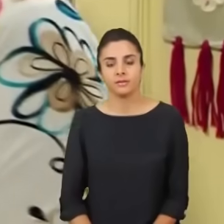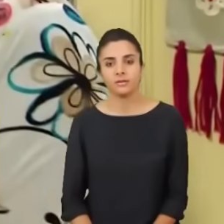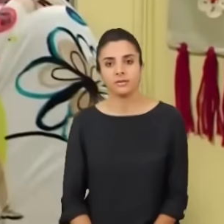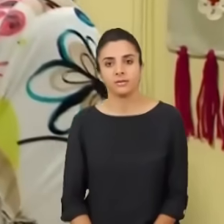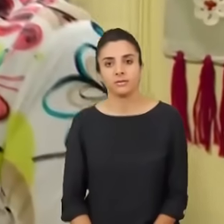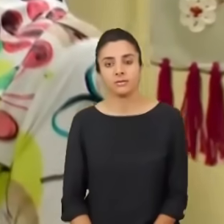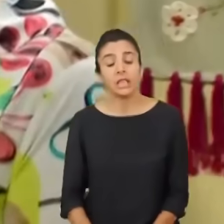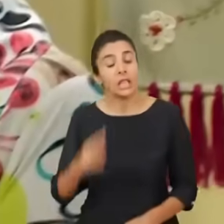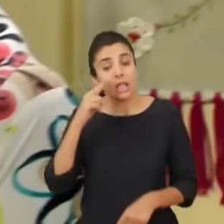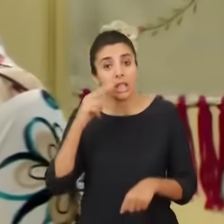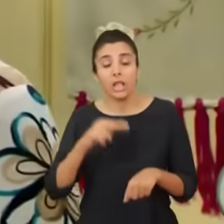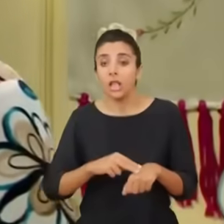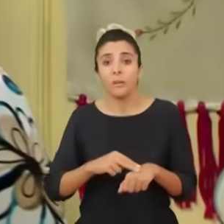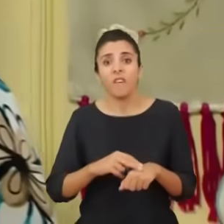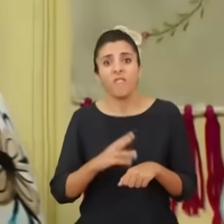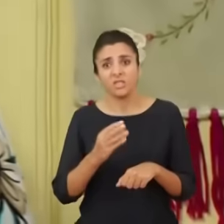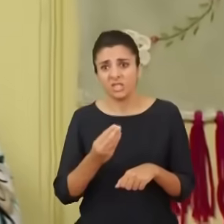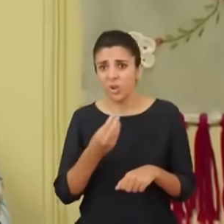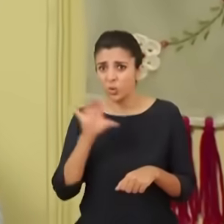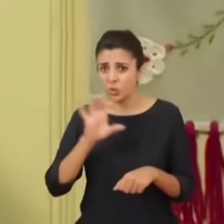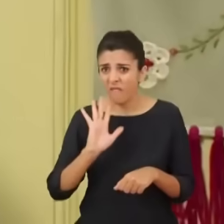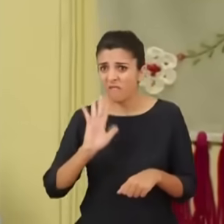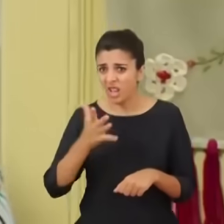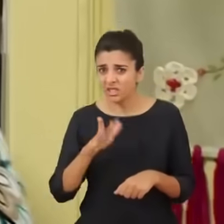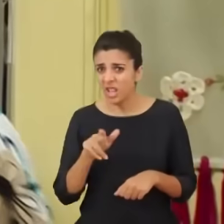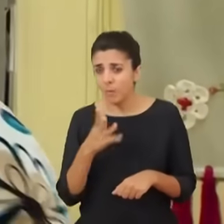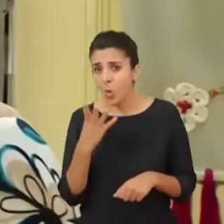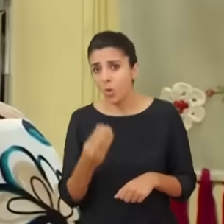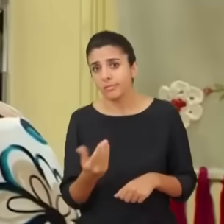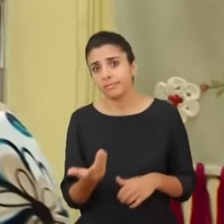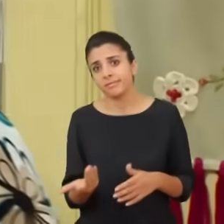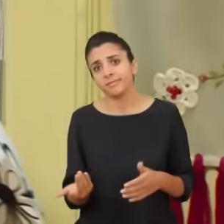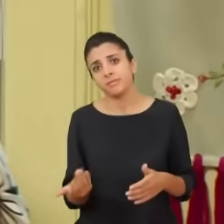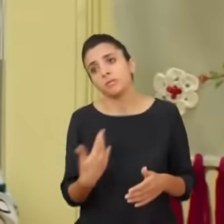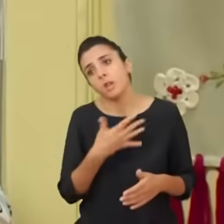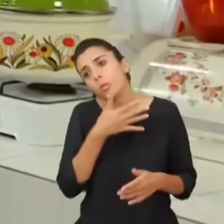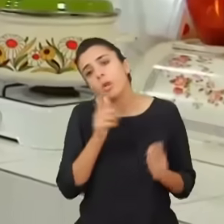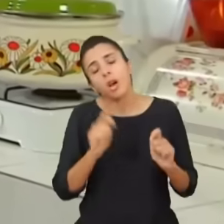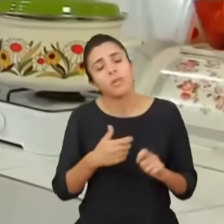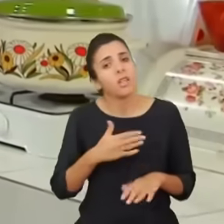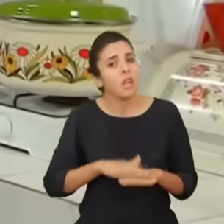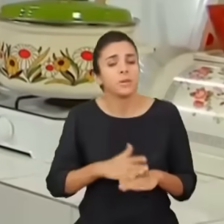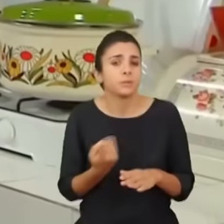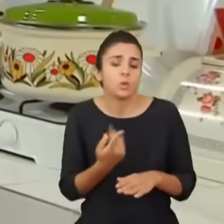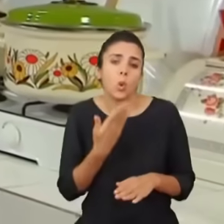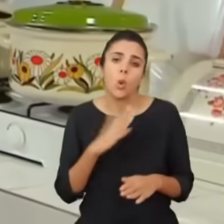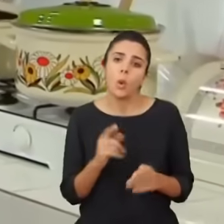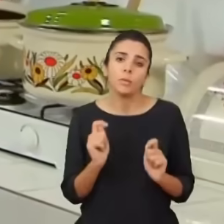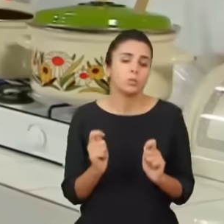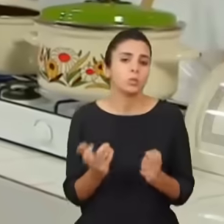dışarıda onlar. Hadi dışarıda onlar. Hadi. Hadi. Vallahi fazla gibi oldu ama. Bilmiyorum iyi dedi yani çocuklar yapacak bir şey yok.